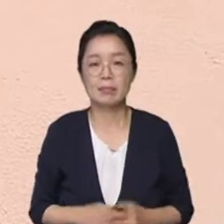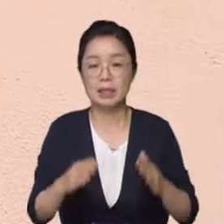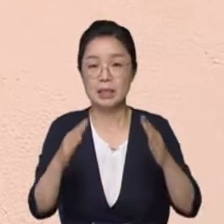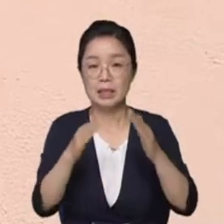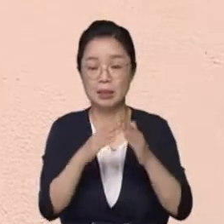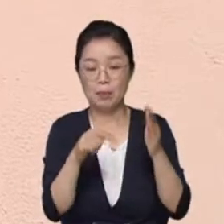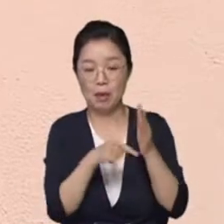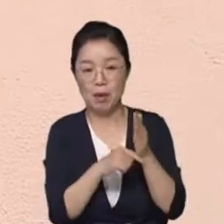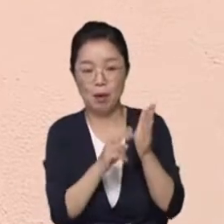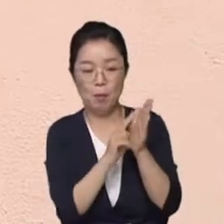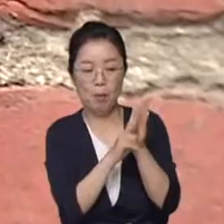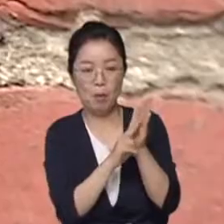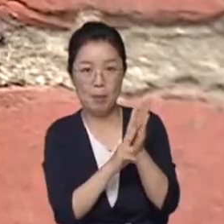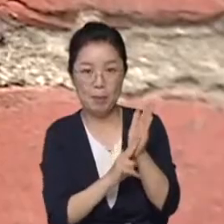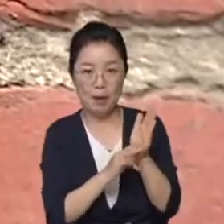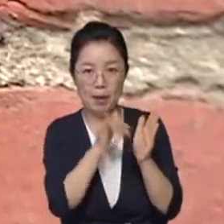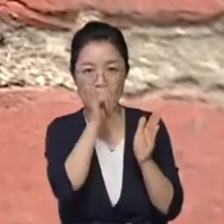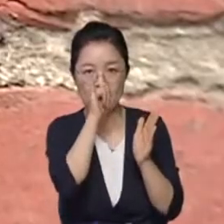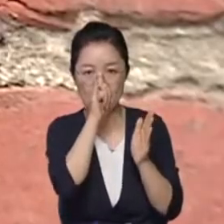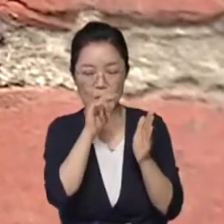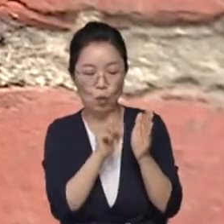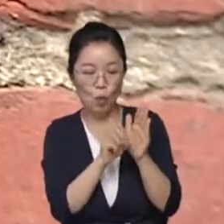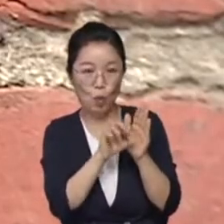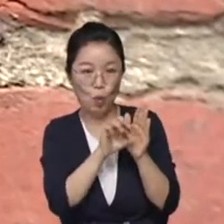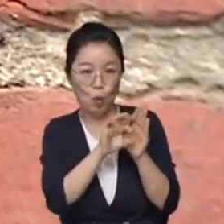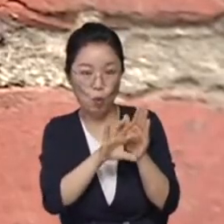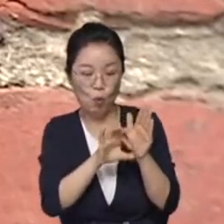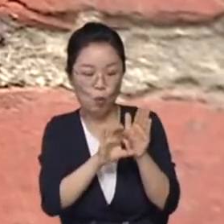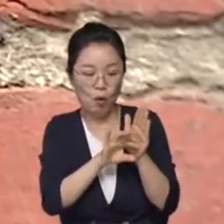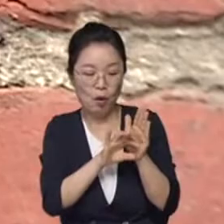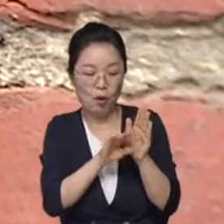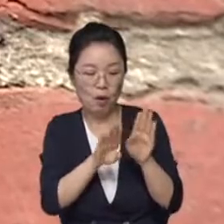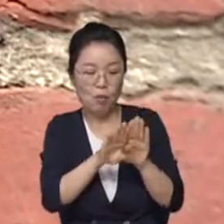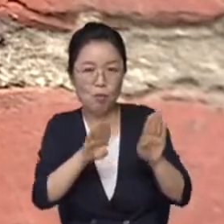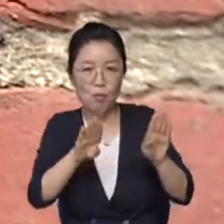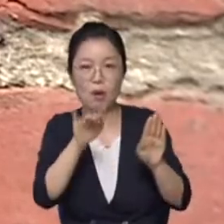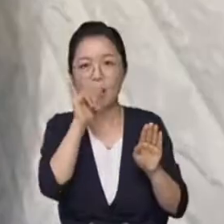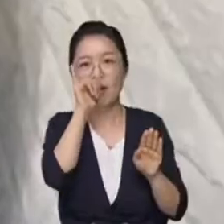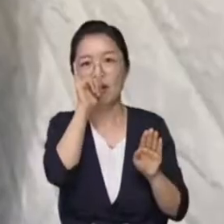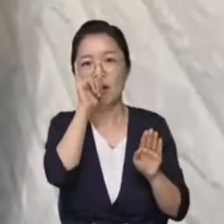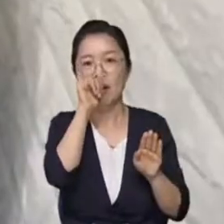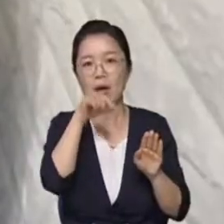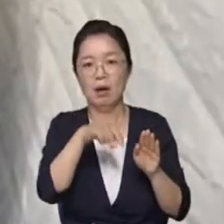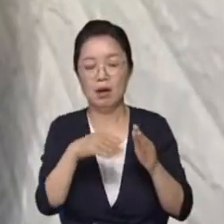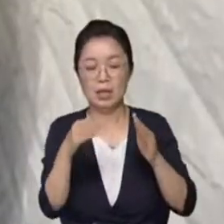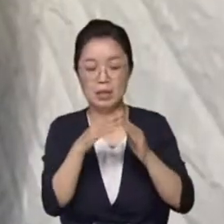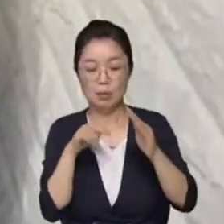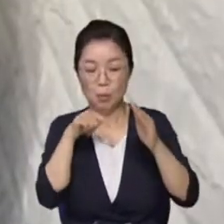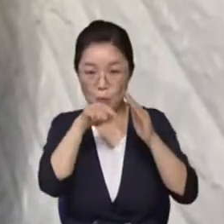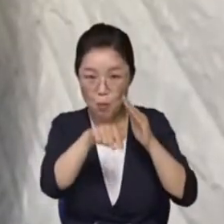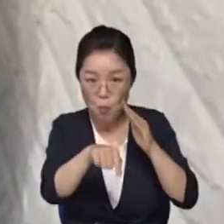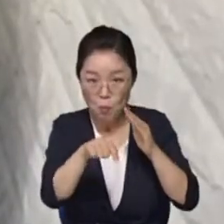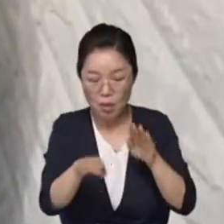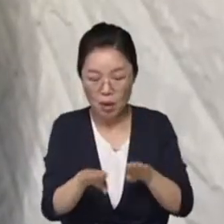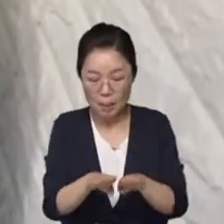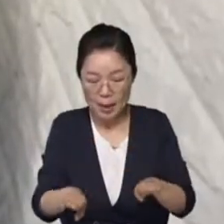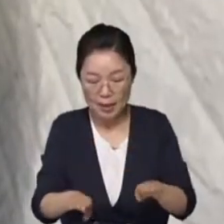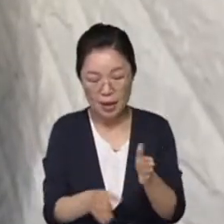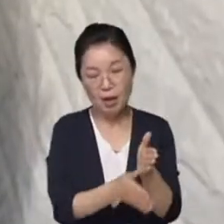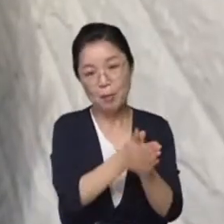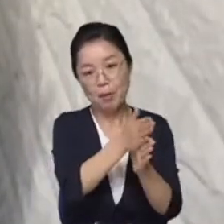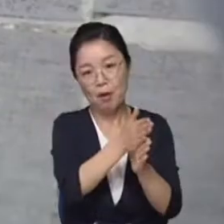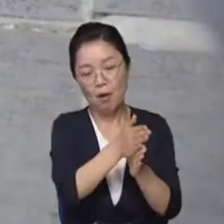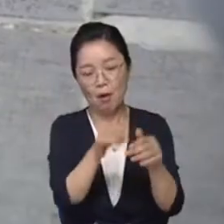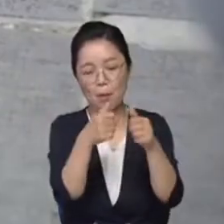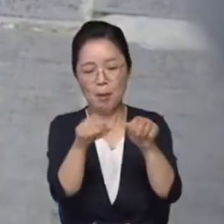주택 외벽 곳곳에 금이 깎고 손이 들어갈 만큼 틈이 벌어져 있습니다. 집 안으로 들어가 보니 바닥과 벽에